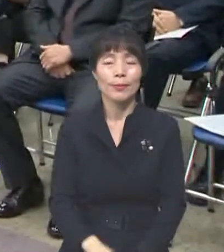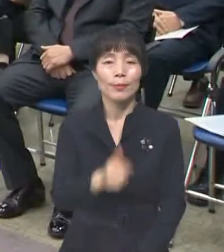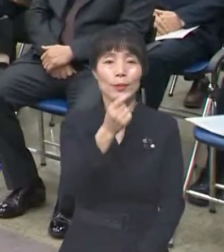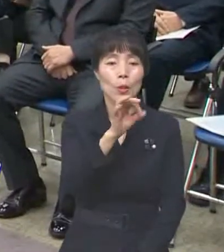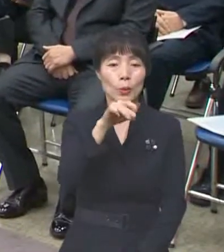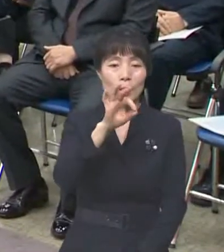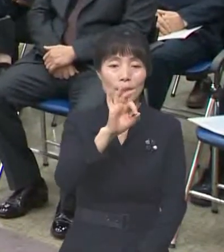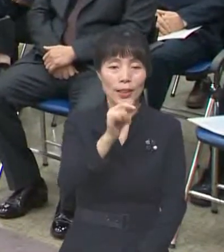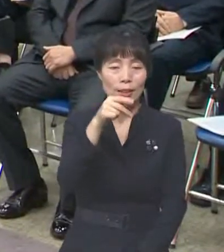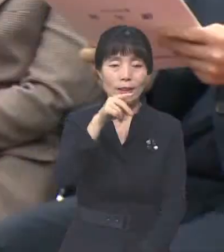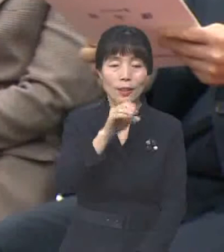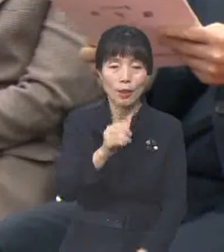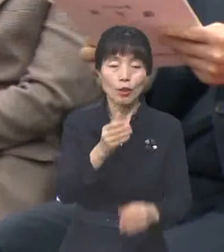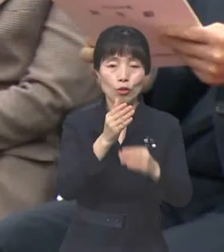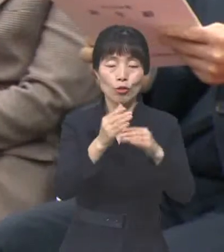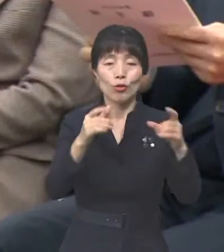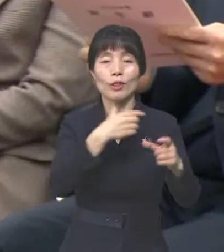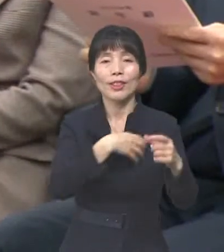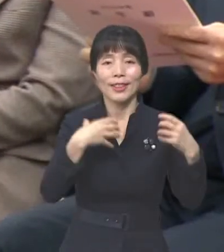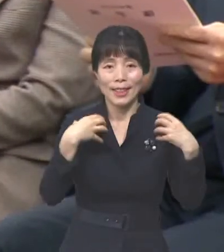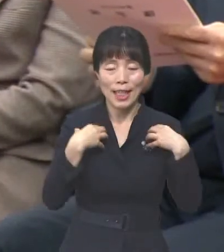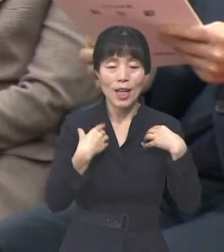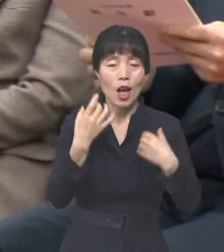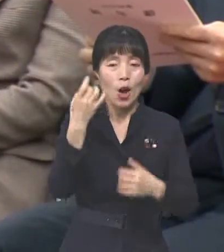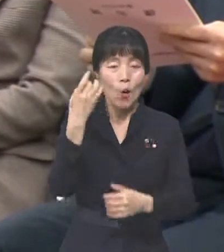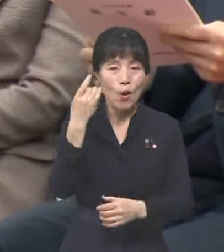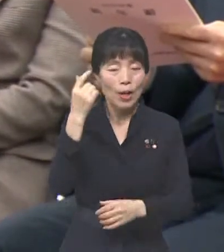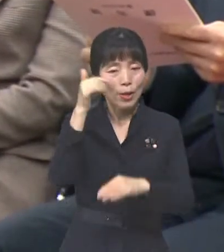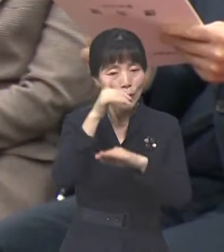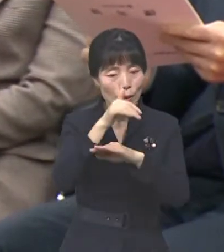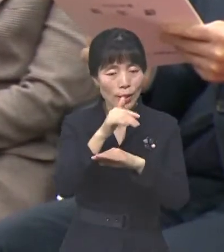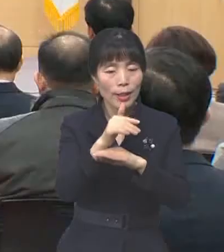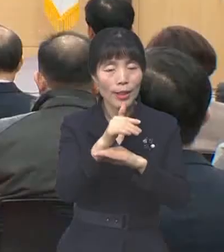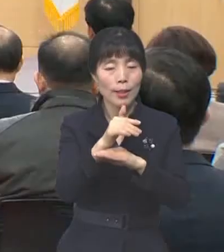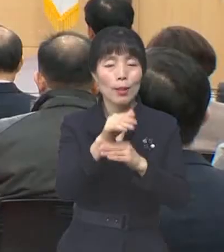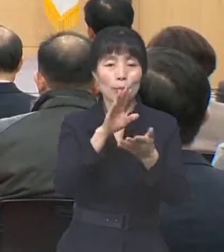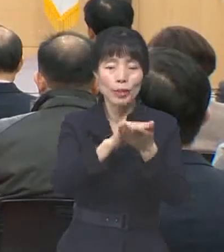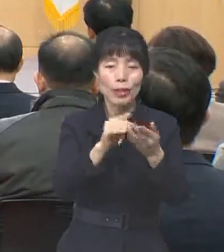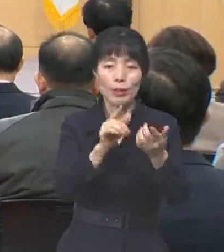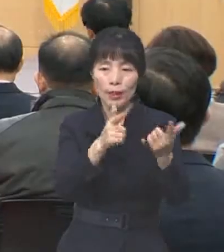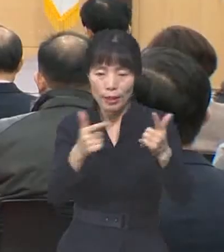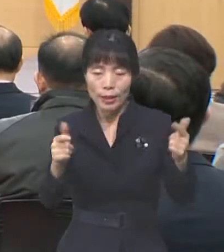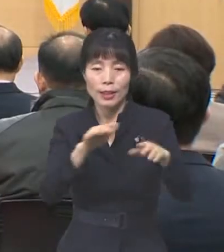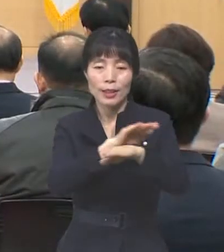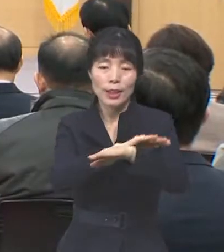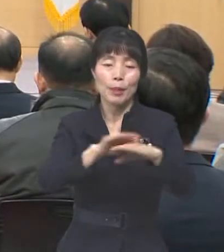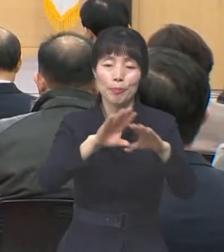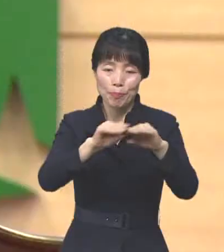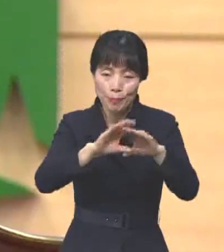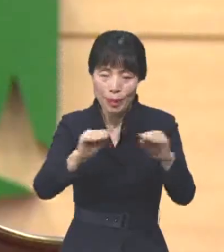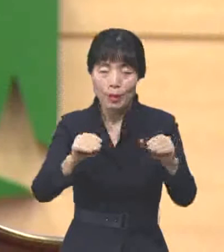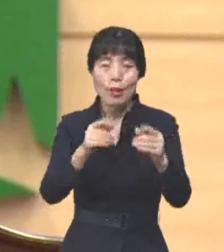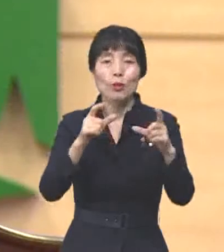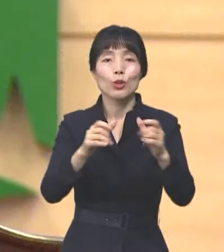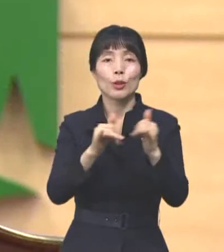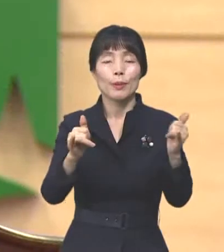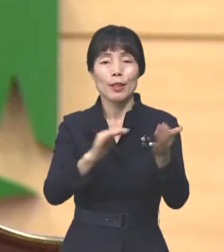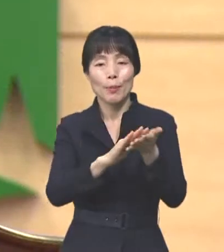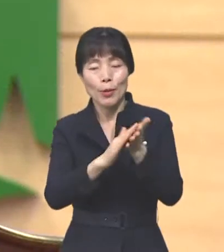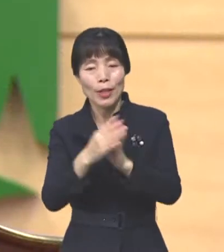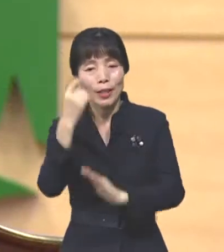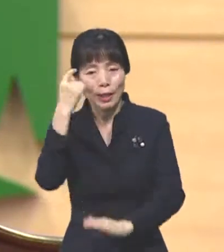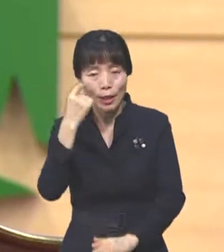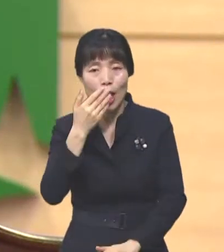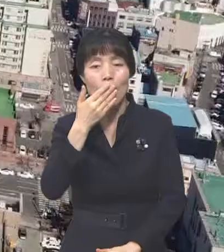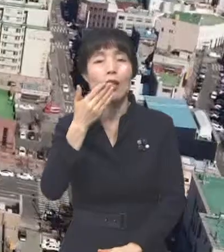홍인성 중구청장은 기존의 정책 과제들을 보다 내실 있게 추진해 구민들이 변화를 체감할 수 있는 해로